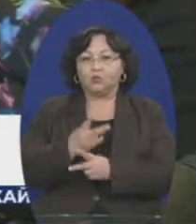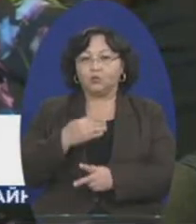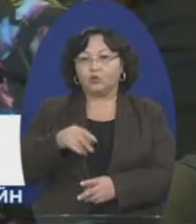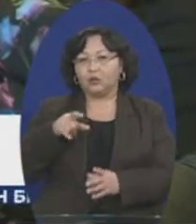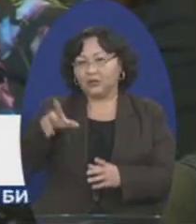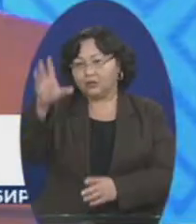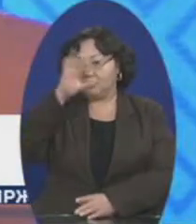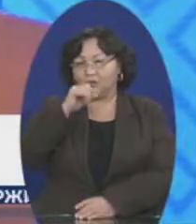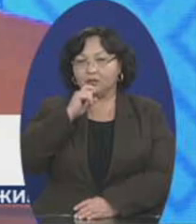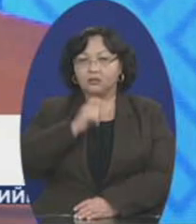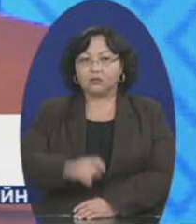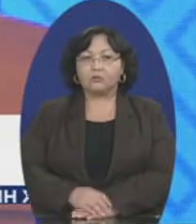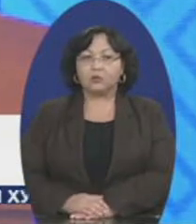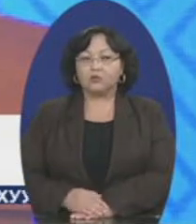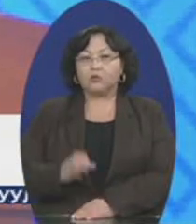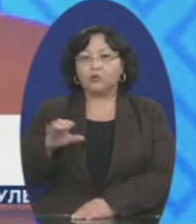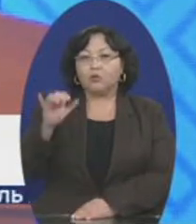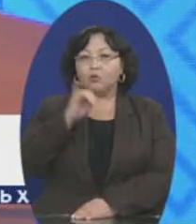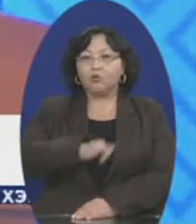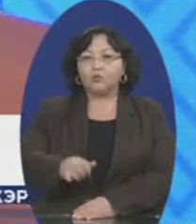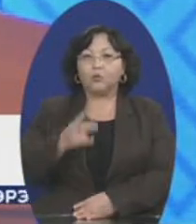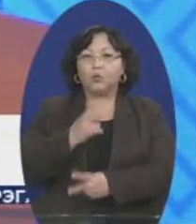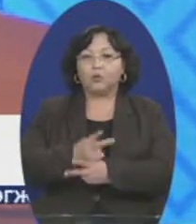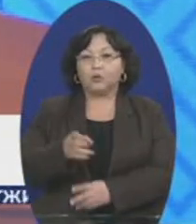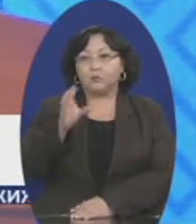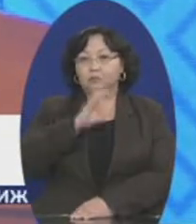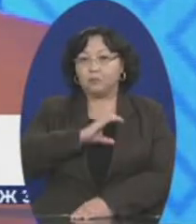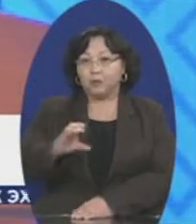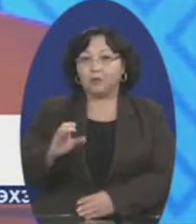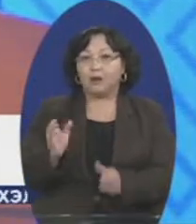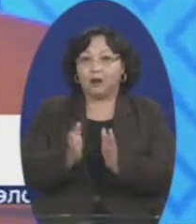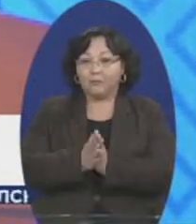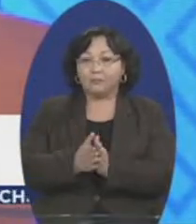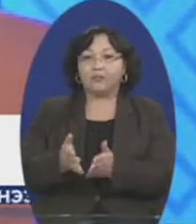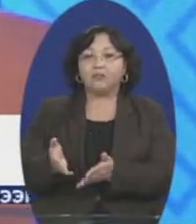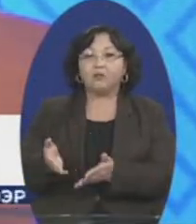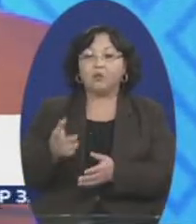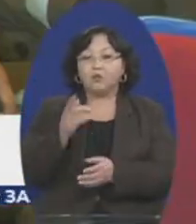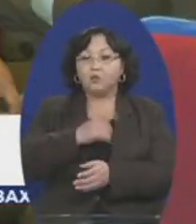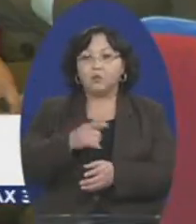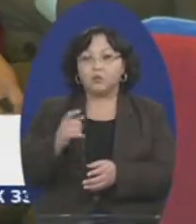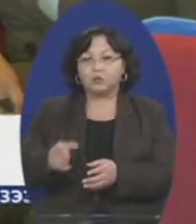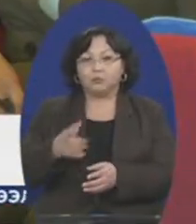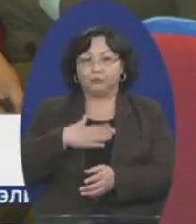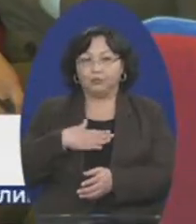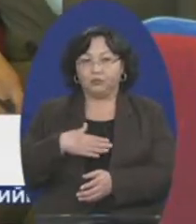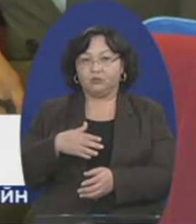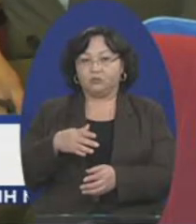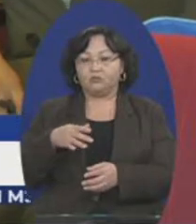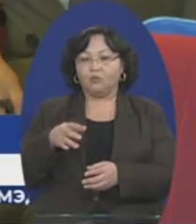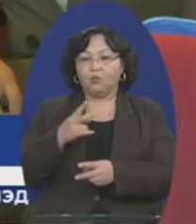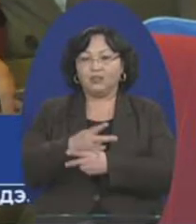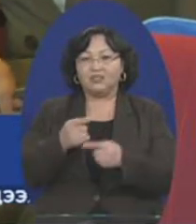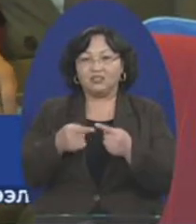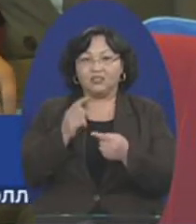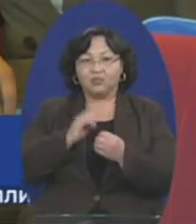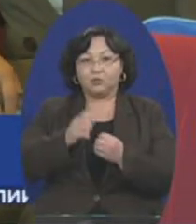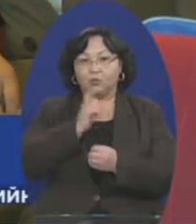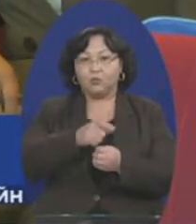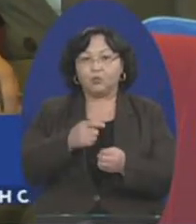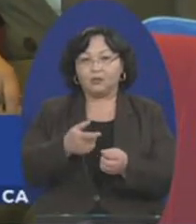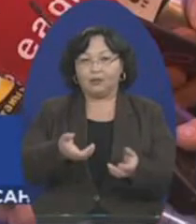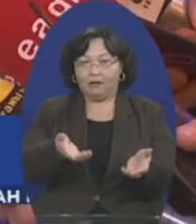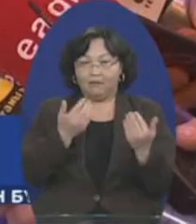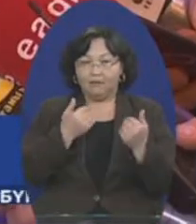тодтоглоо. Бүгд нарийнх солонгос улсын хууль хяналтын байгууллагатай хамтран тодорхой тооны хүмүүсийг шилжүүлэн авах асуудал яригдж байгаа гэлээ.